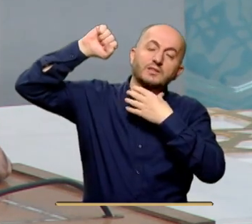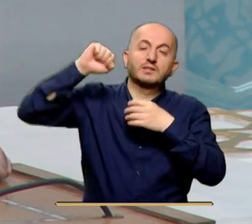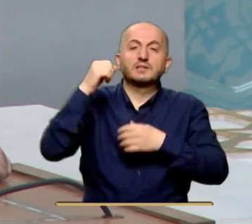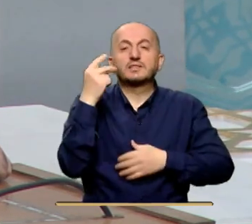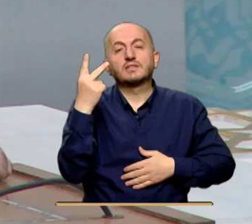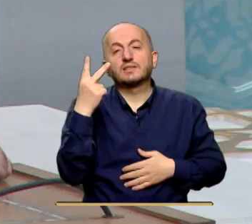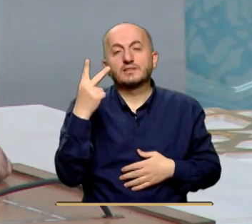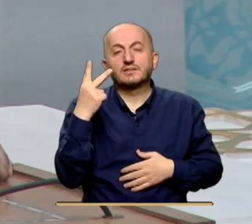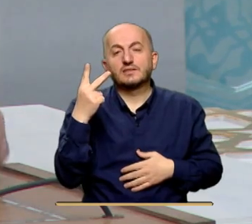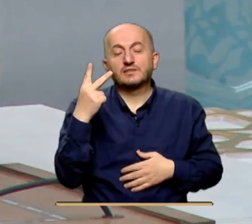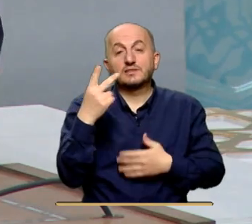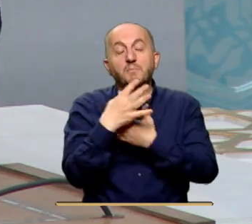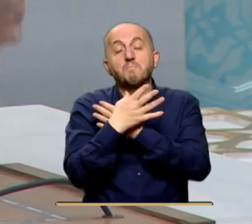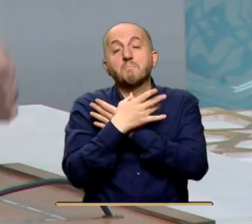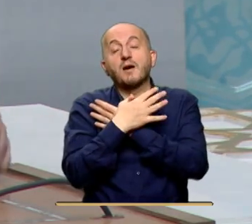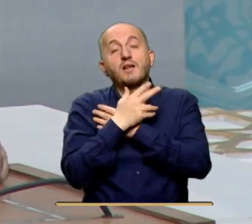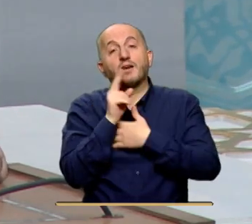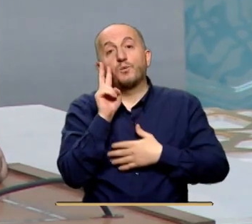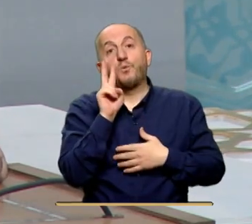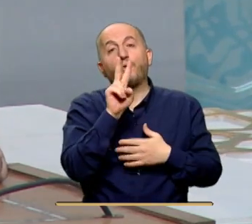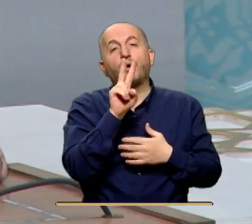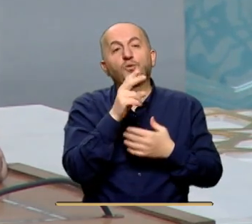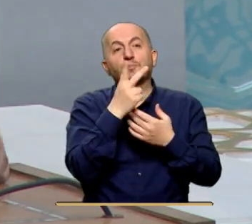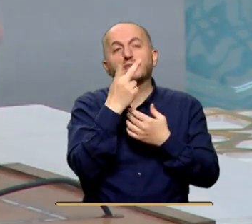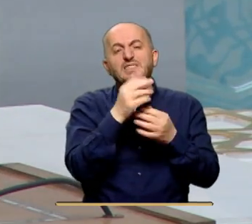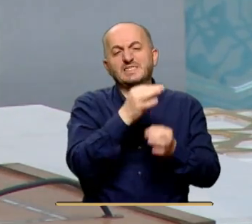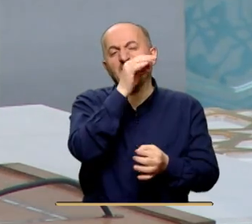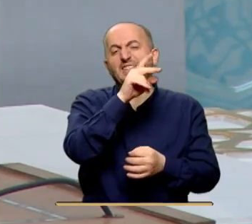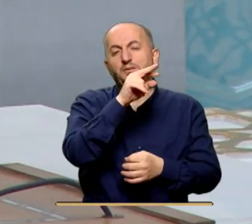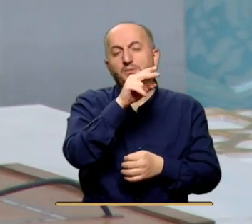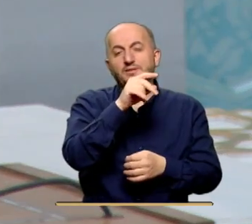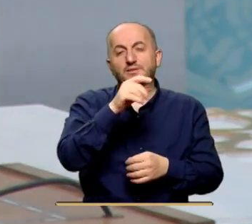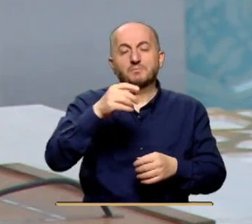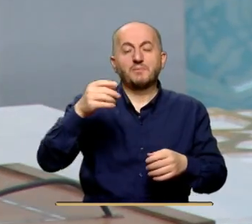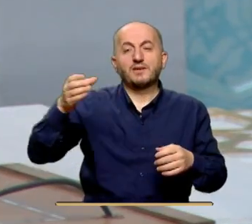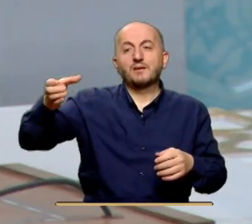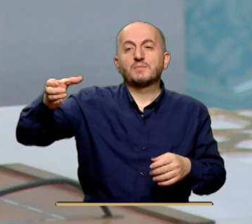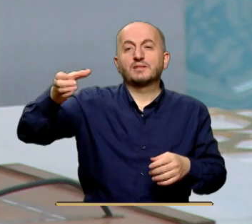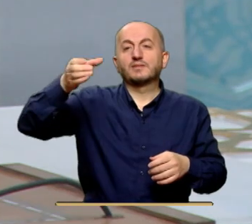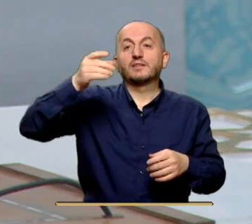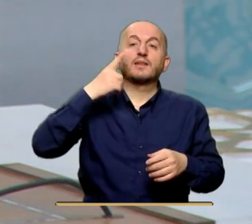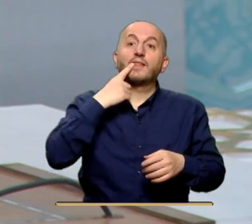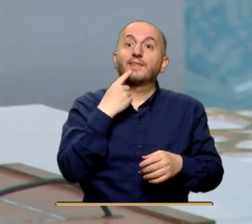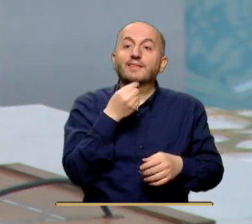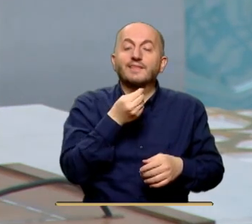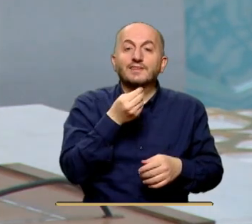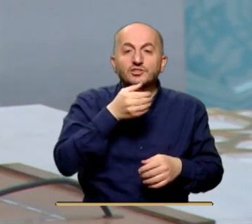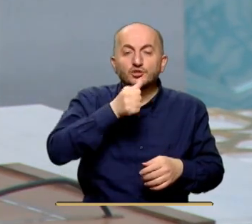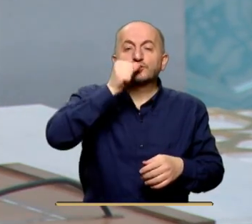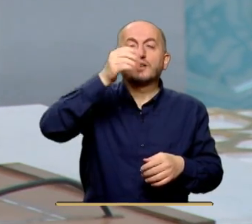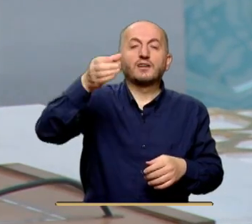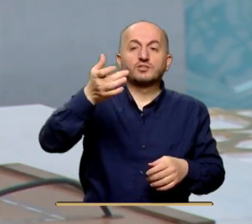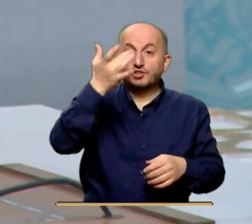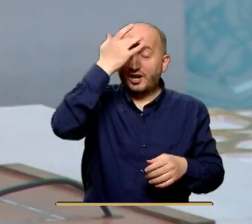İki meleği gördüm insan suretinde. Bana bir tas şerbet getirdiler. Dediler ki, bu